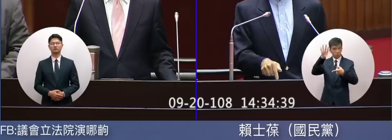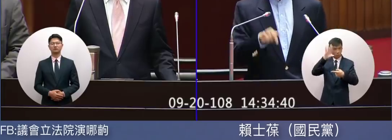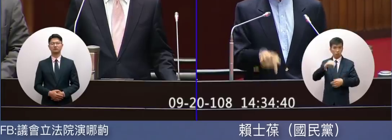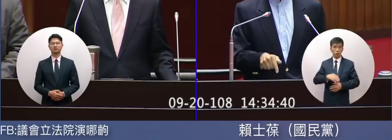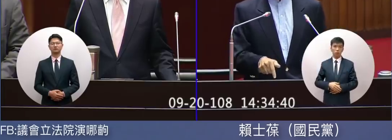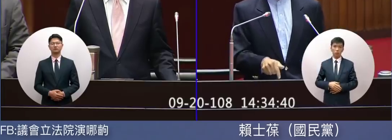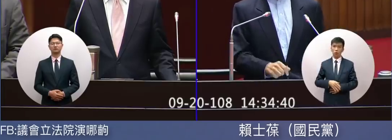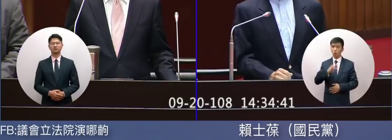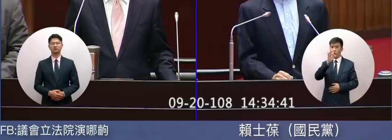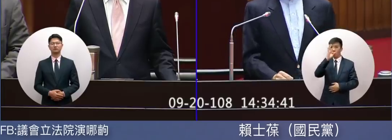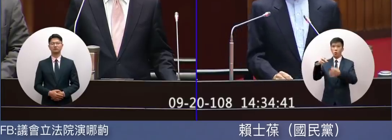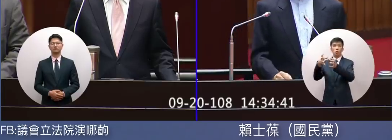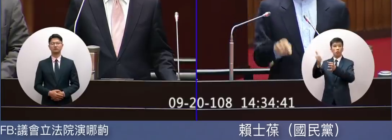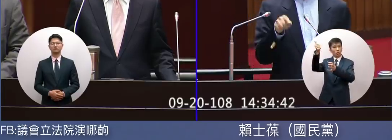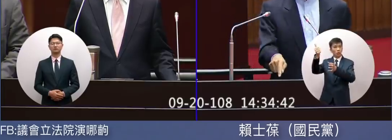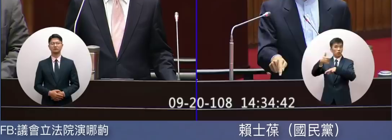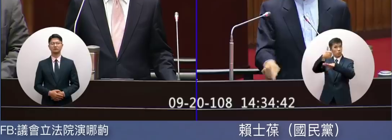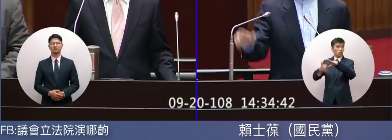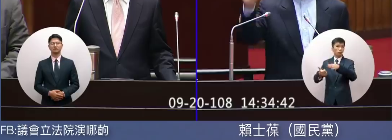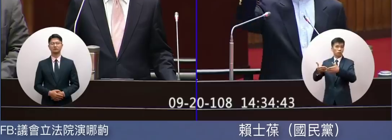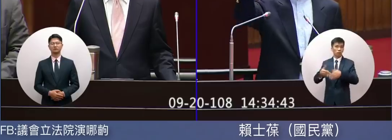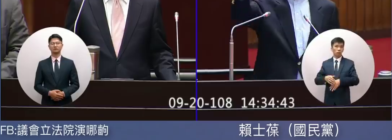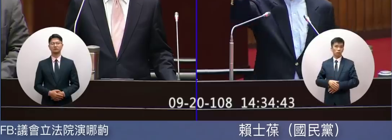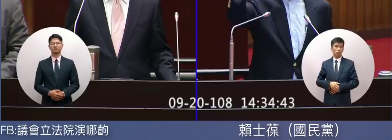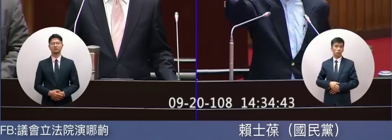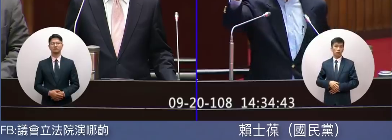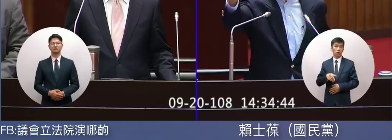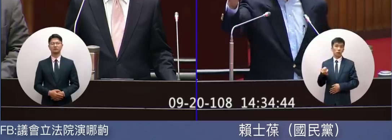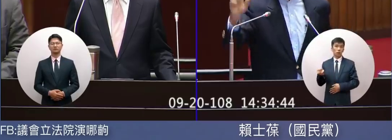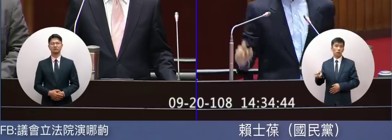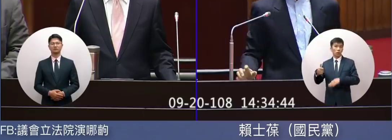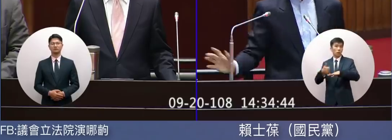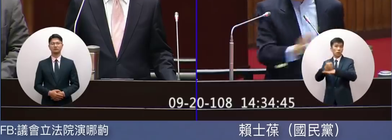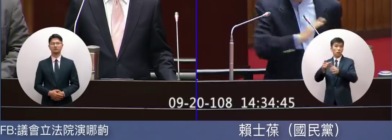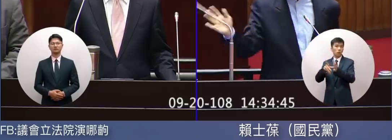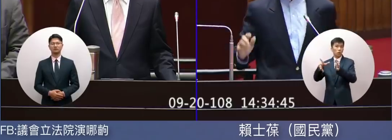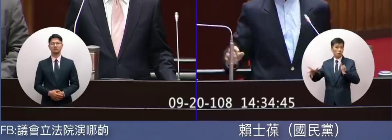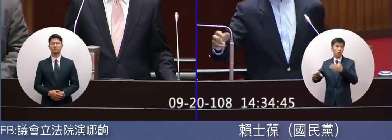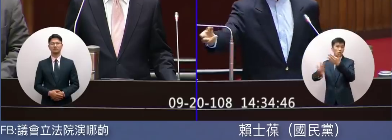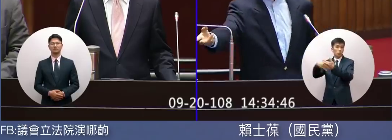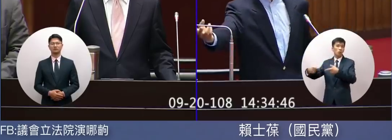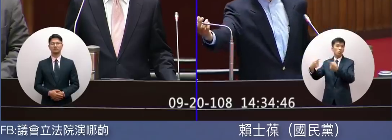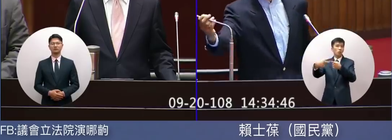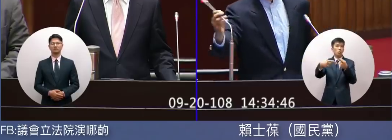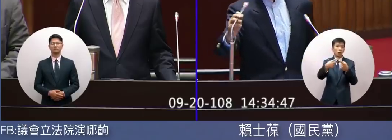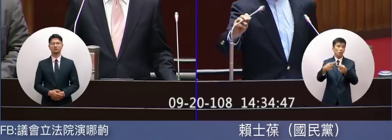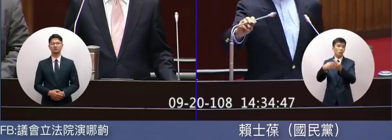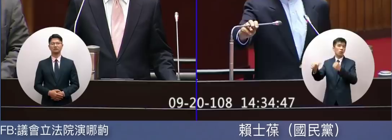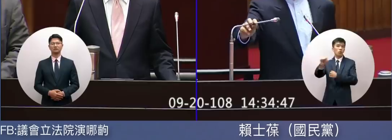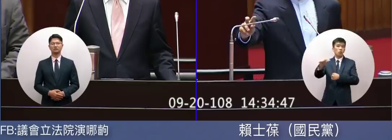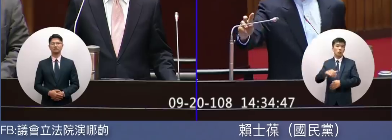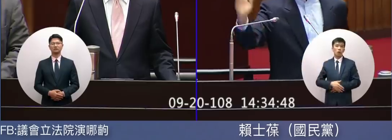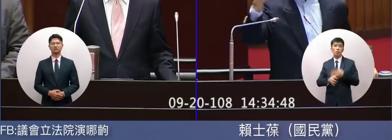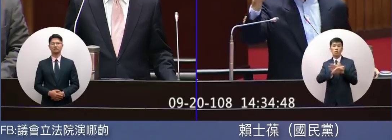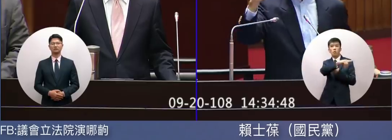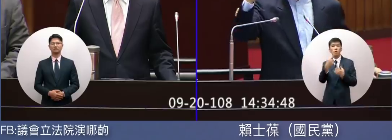部长要下台呀、他的任内已经五个国家断交，全世界找不到一个国家是安